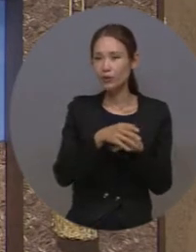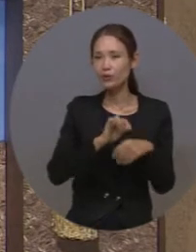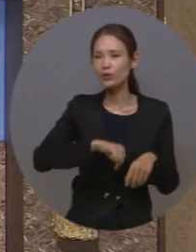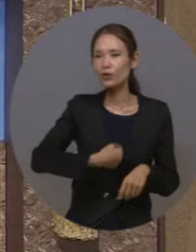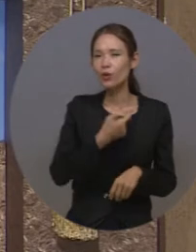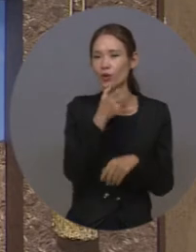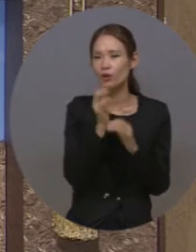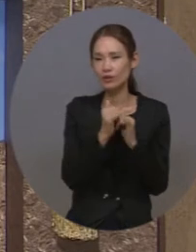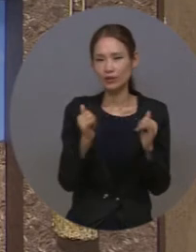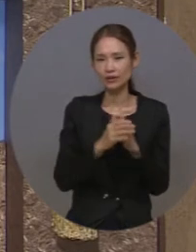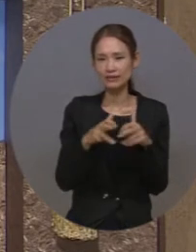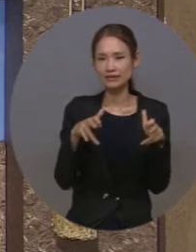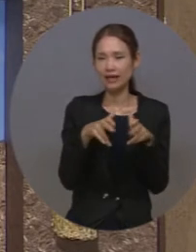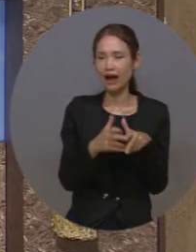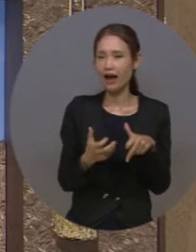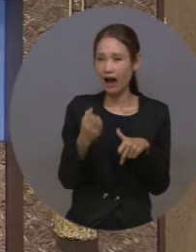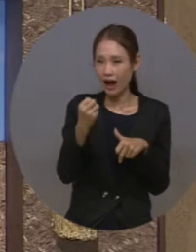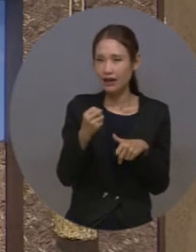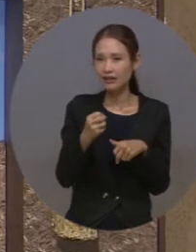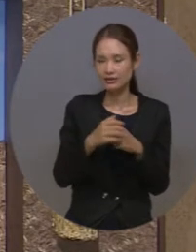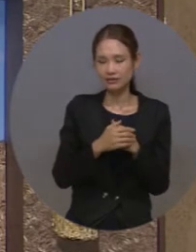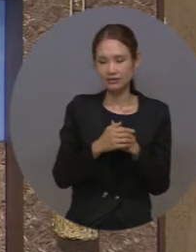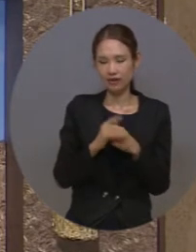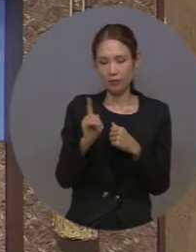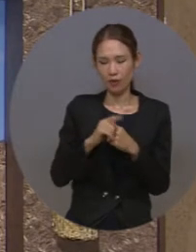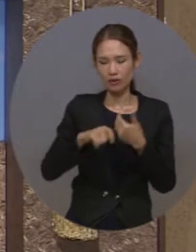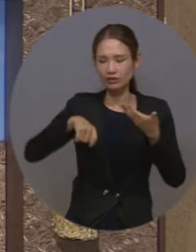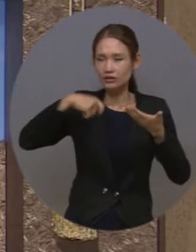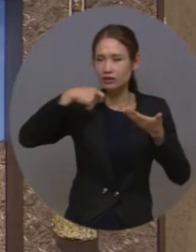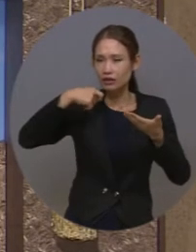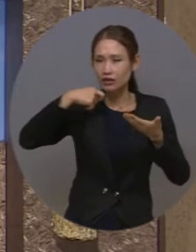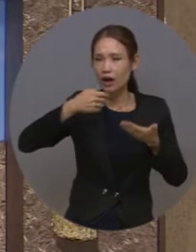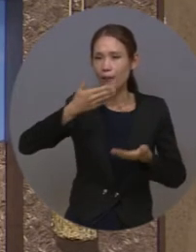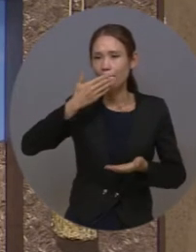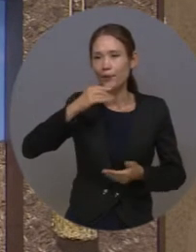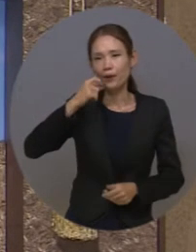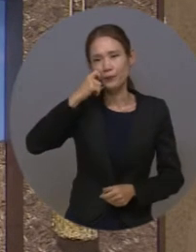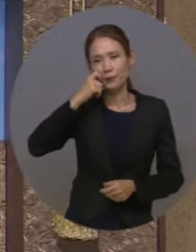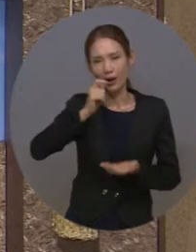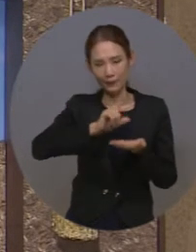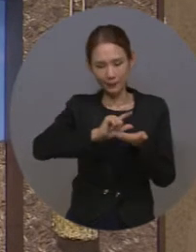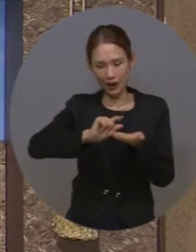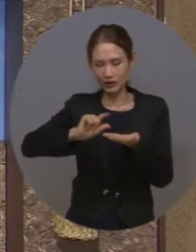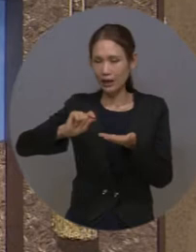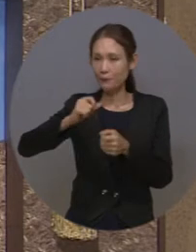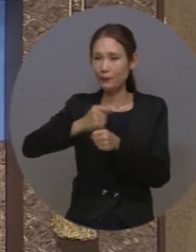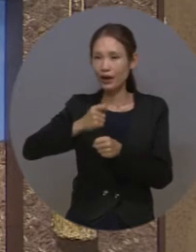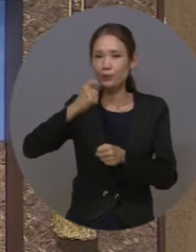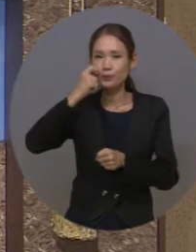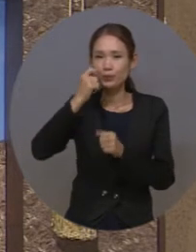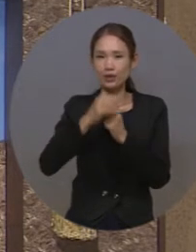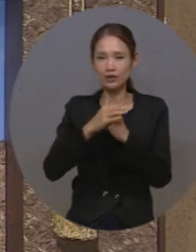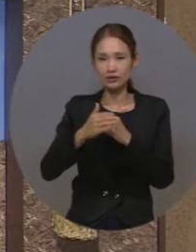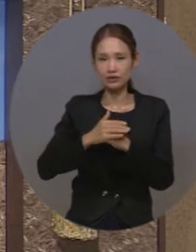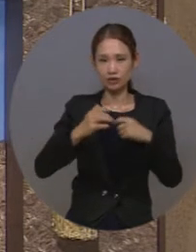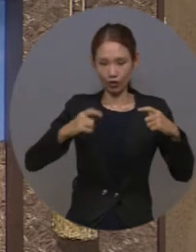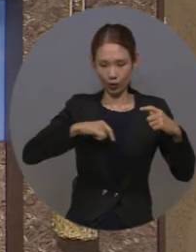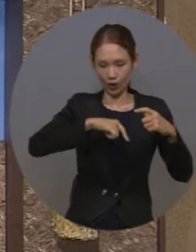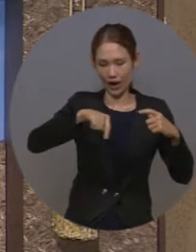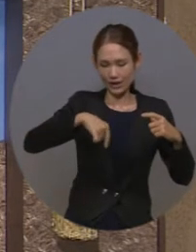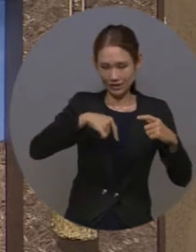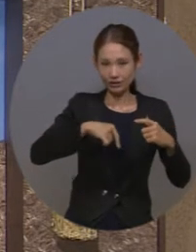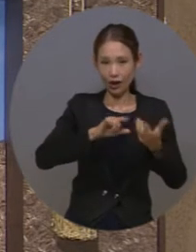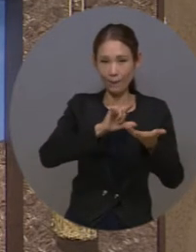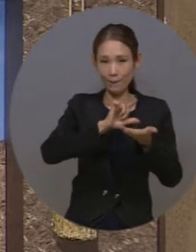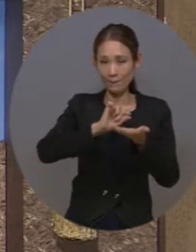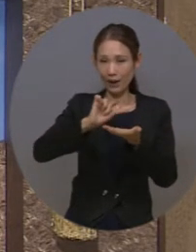장애인 분신들이 예. 식사를 제대로 반찬을 못해서 드시는 분이 있기 때문에 저희 동에서 반찬을